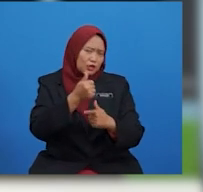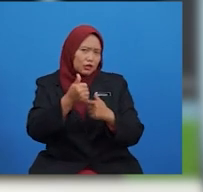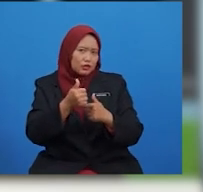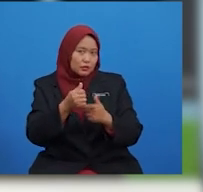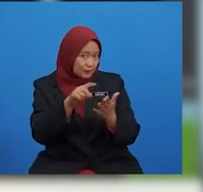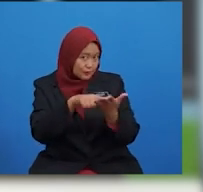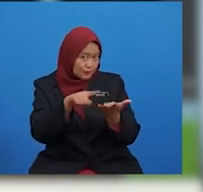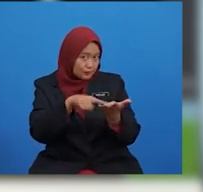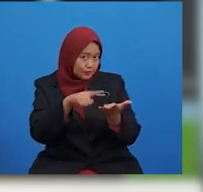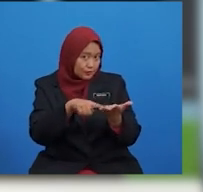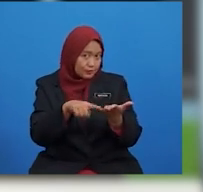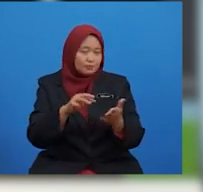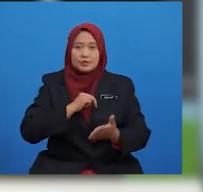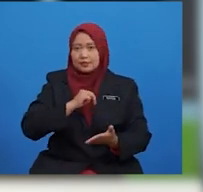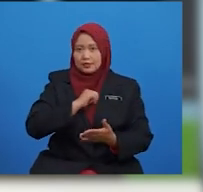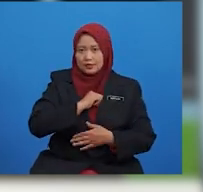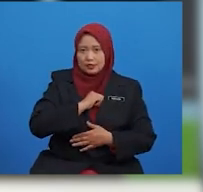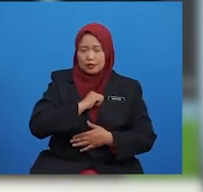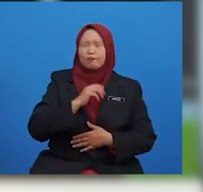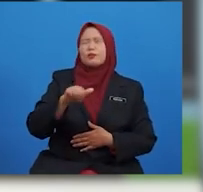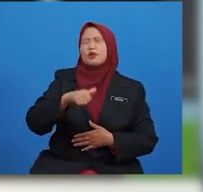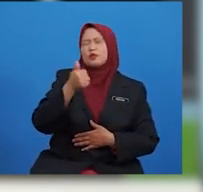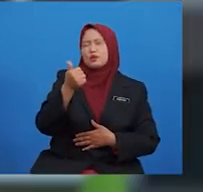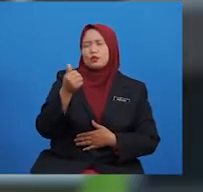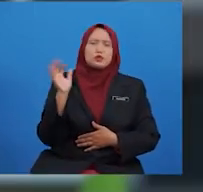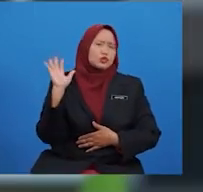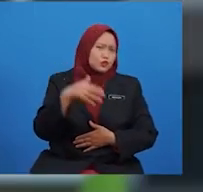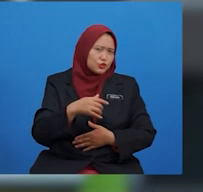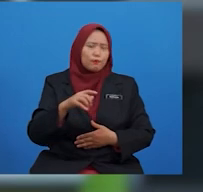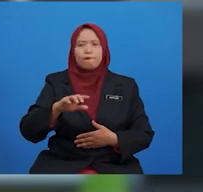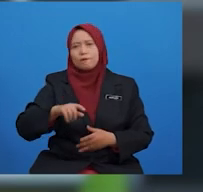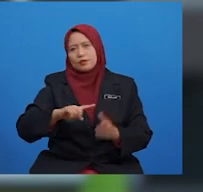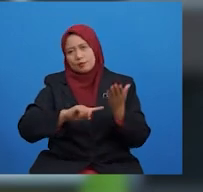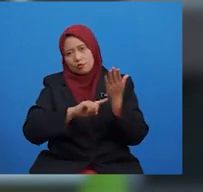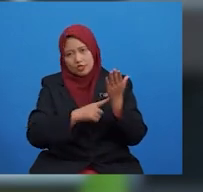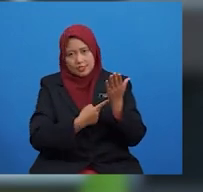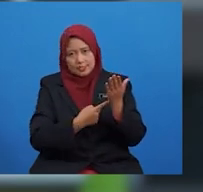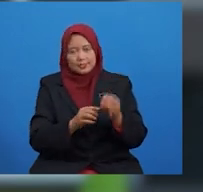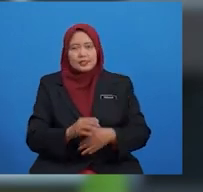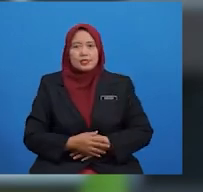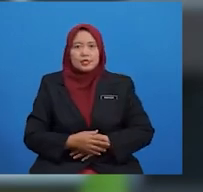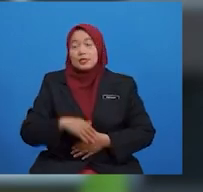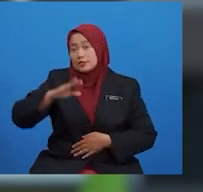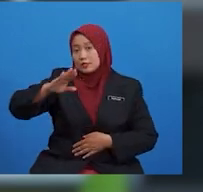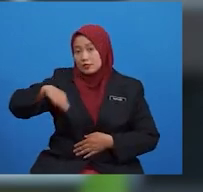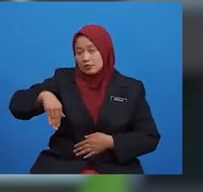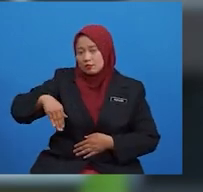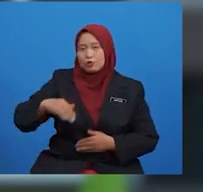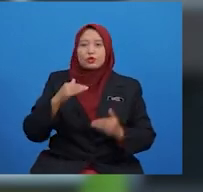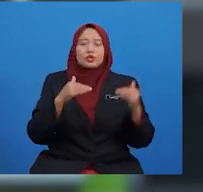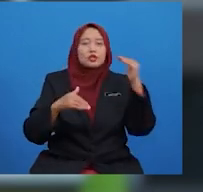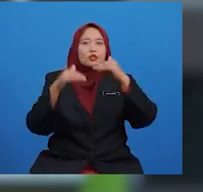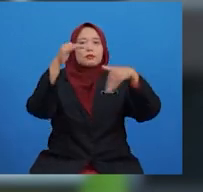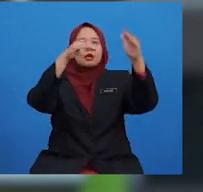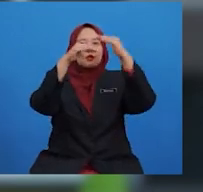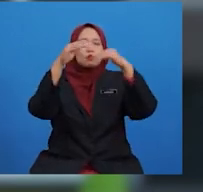Bagus! Mari kita mulakan pembelajaran pada hari ini. Sebelum membangunkan sesuatu atau cara, pemboleh